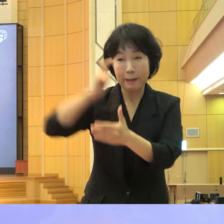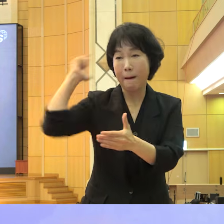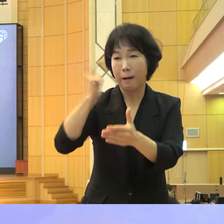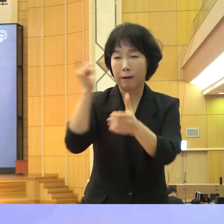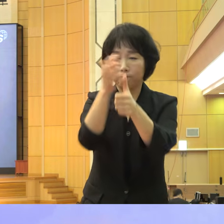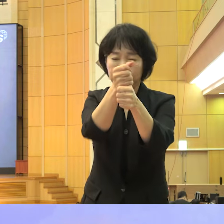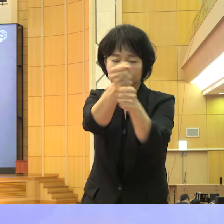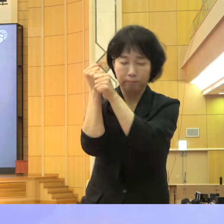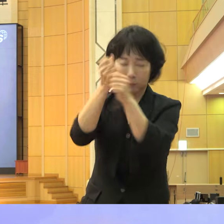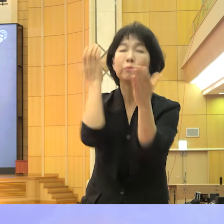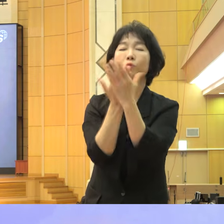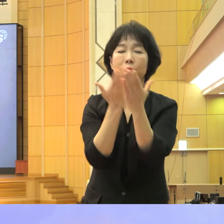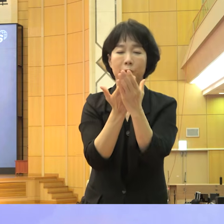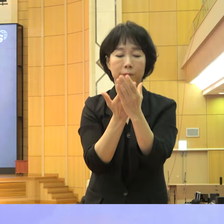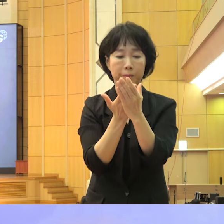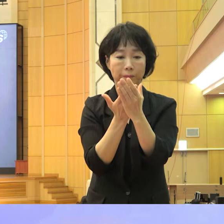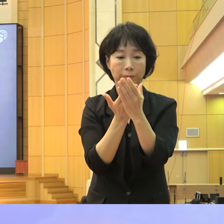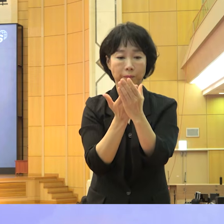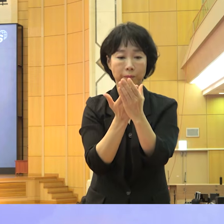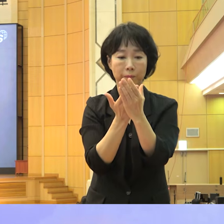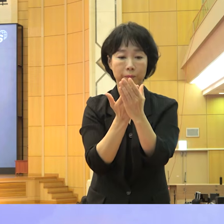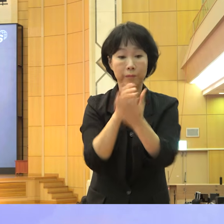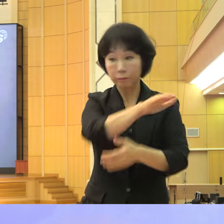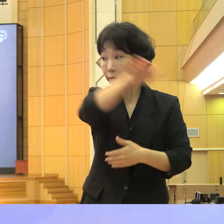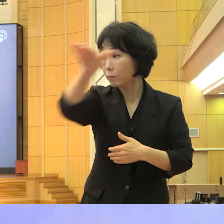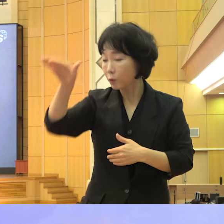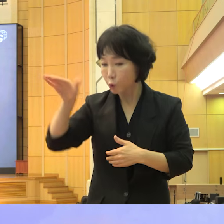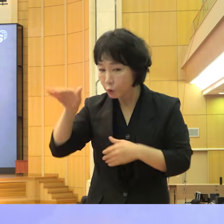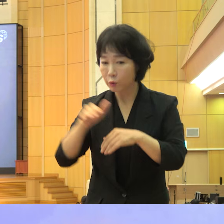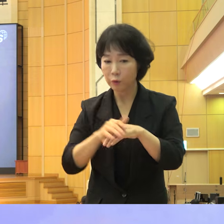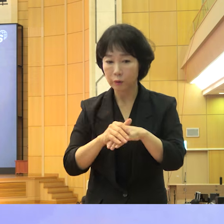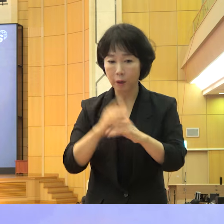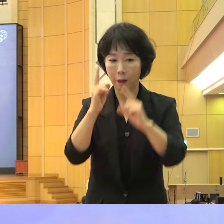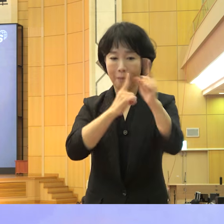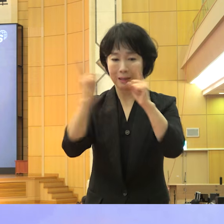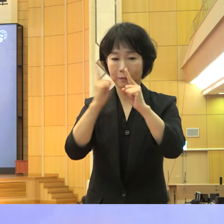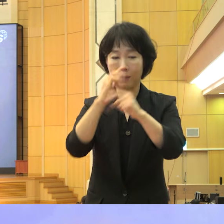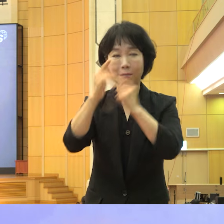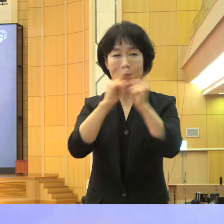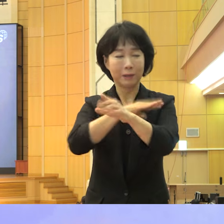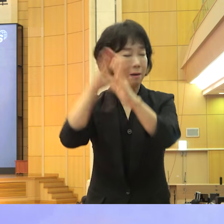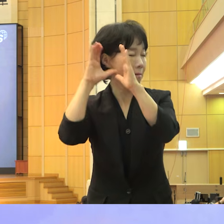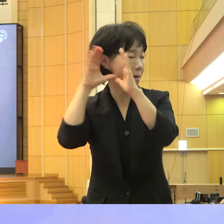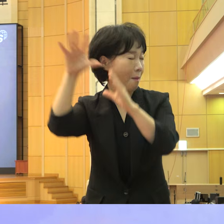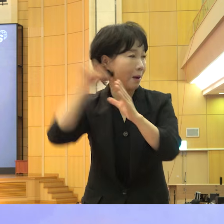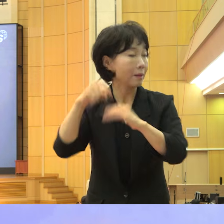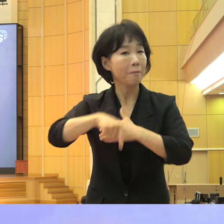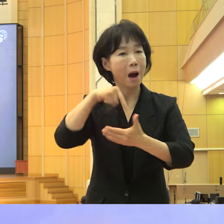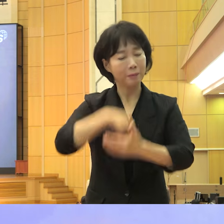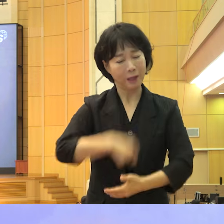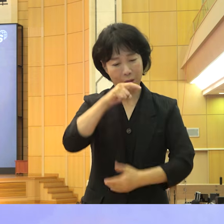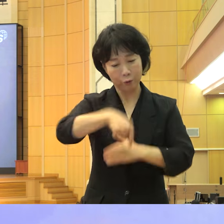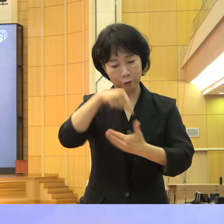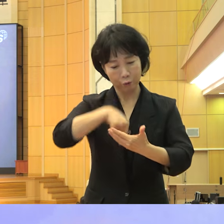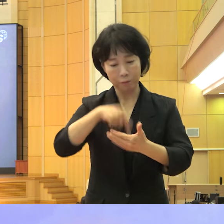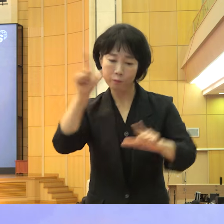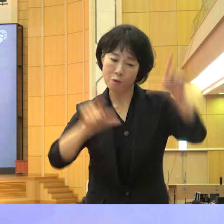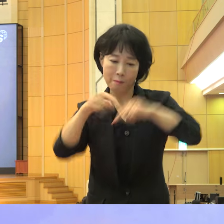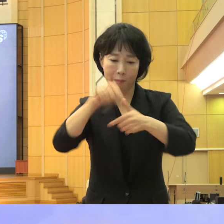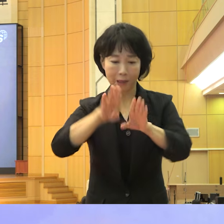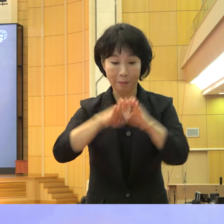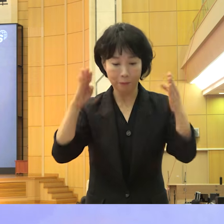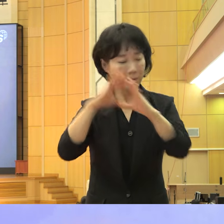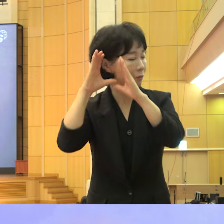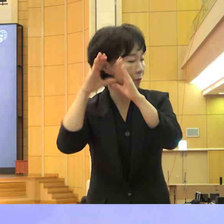강권적으로 붙들어 주시옵소서. 저희들은 말씀을 받을 때 착하고 좋은 마음으로 말씀을